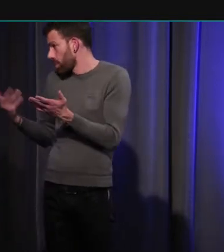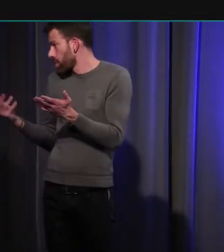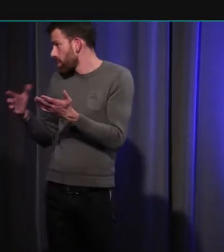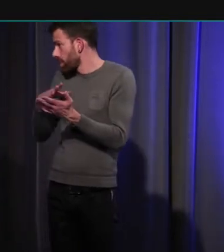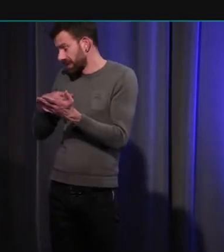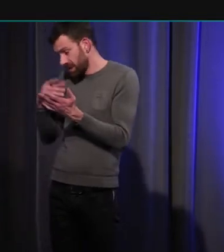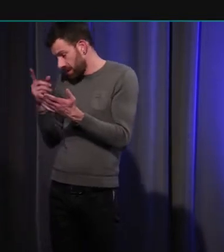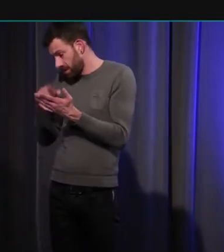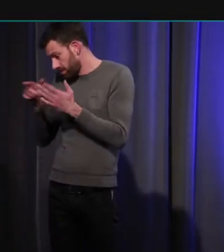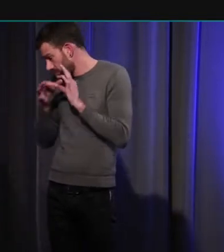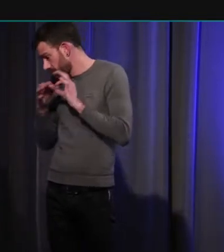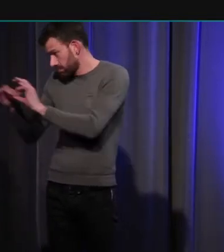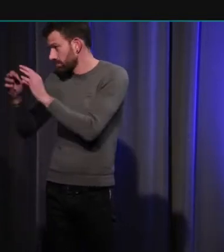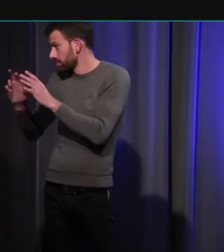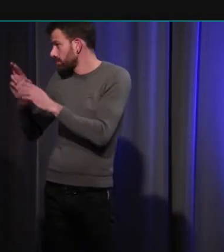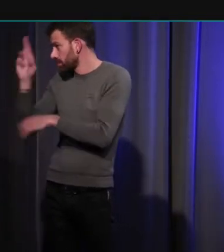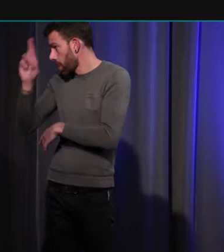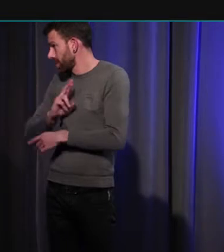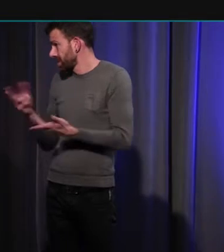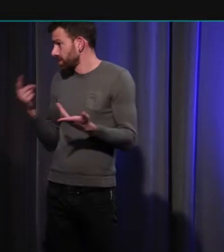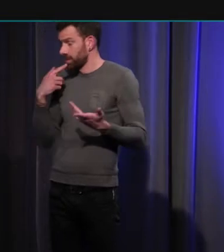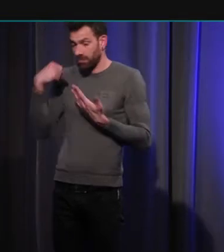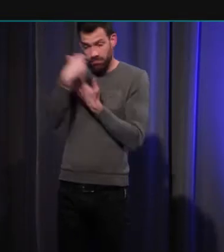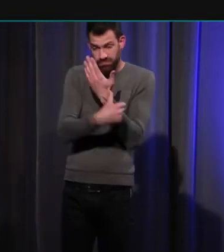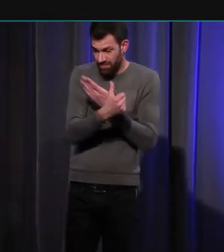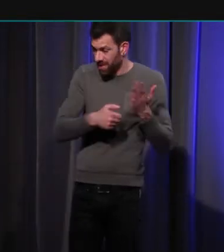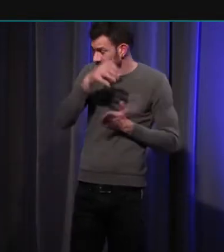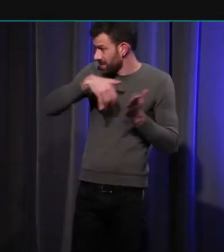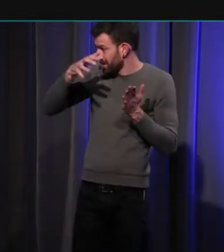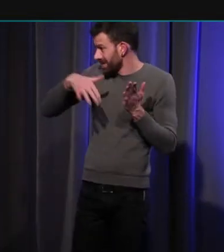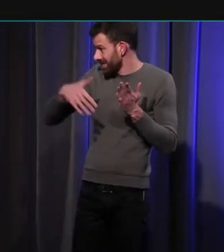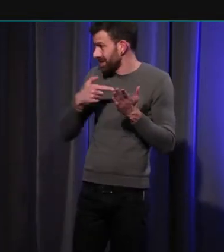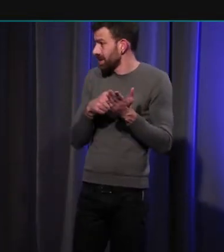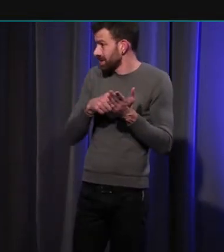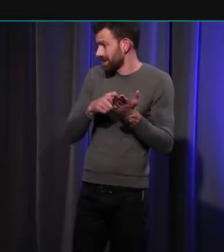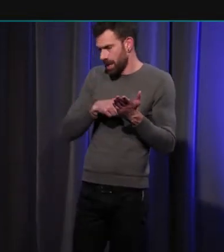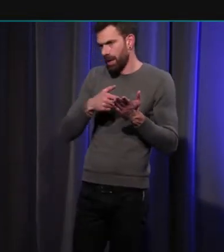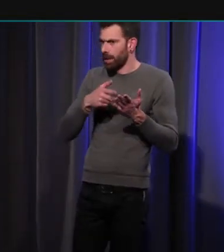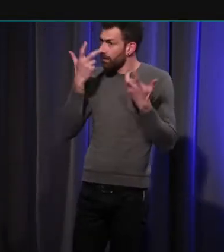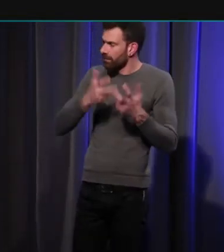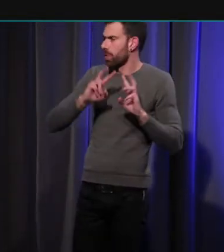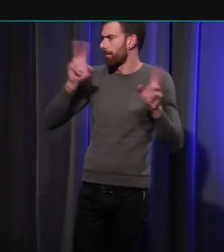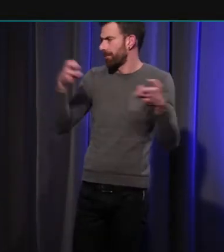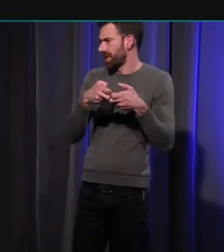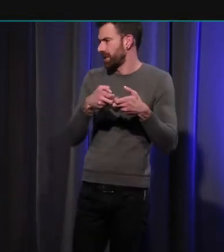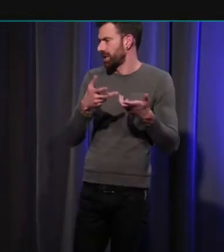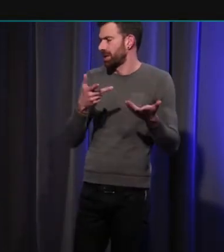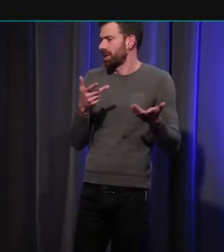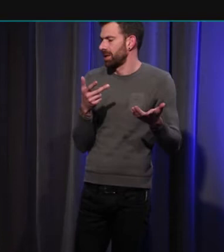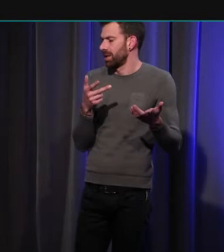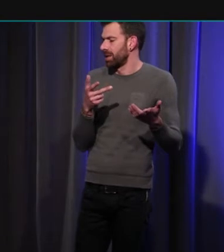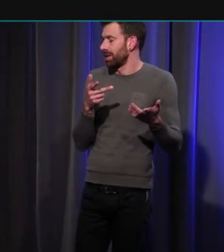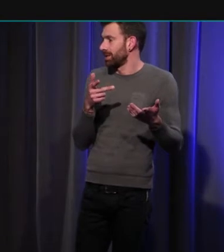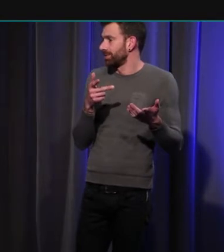à une religion un livre les évangiles je vous le montrez sont pacifistes et quand il y a des